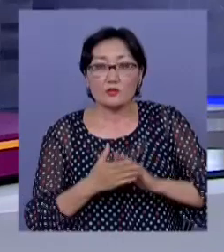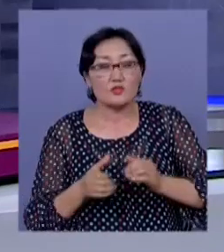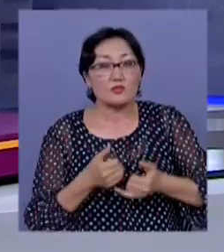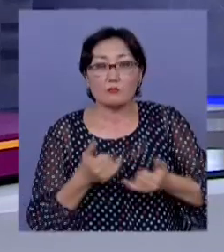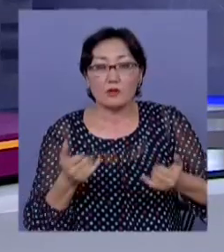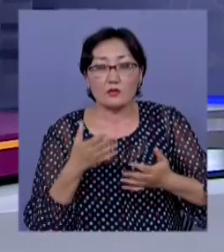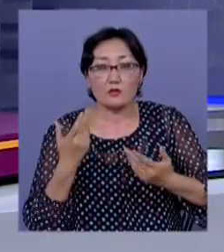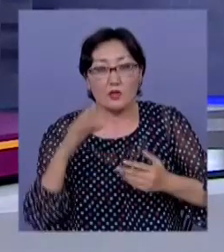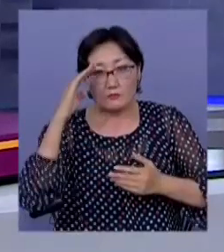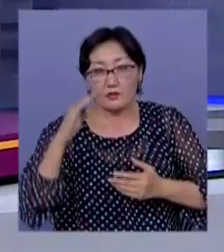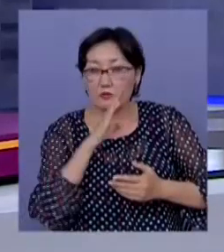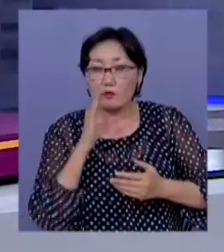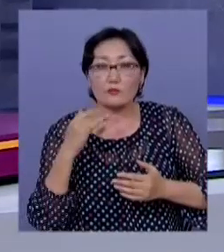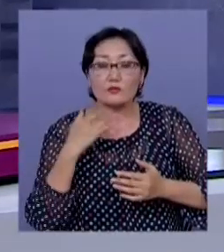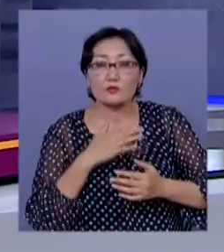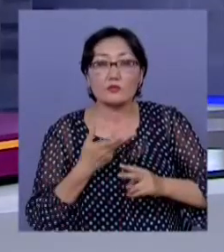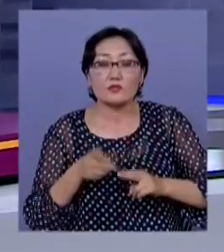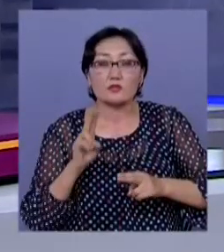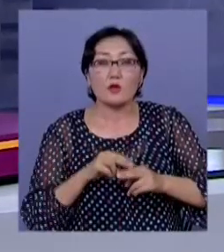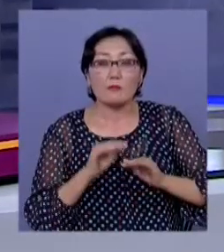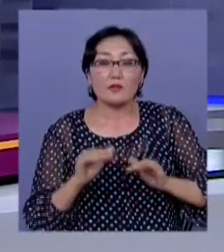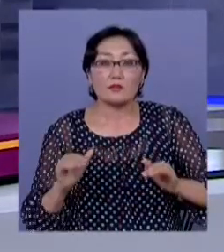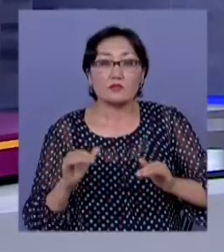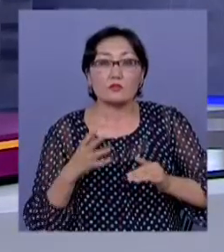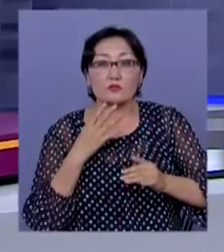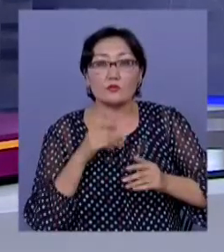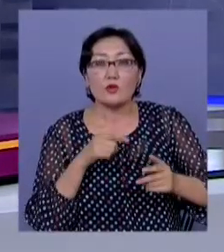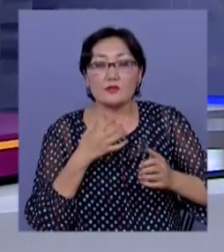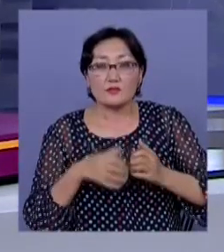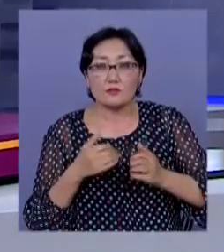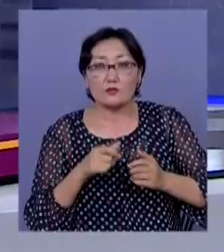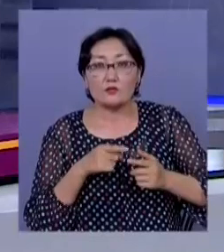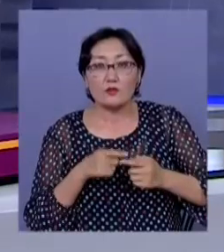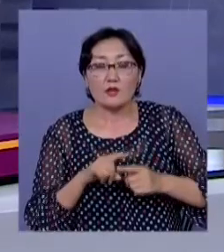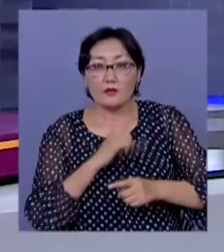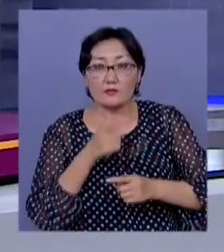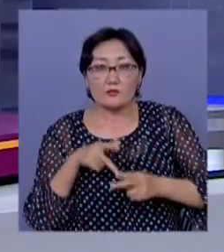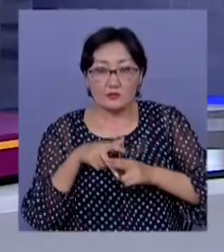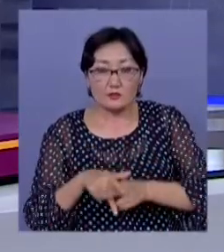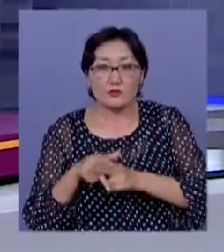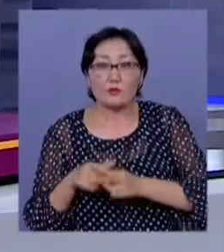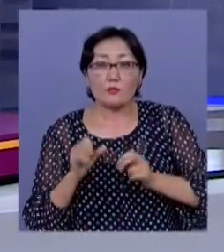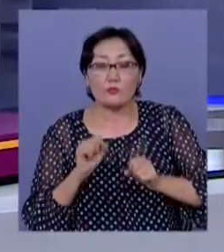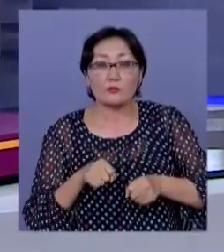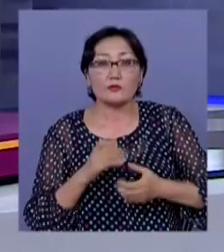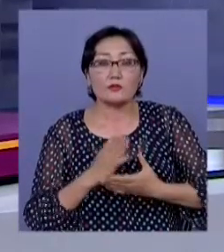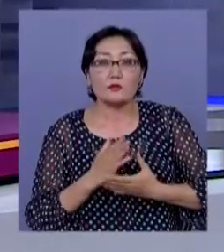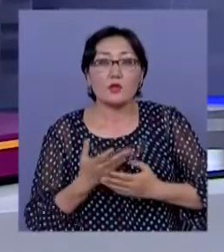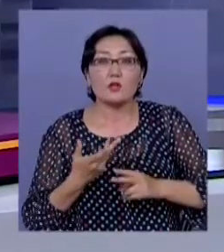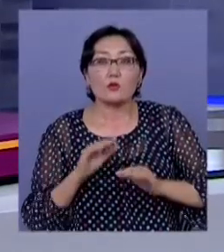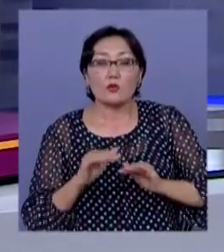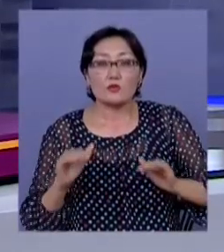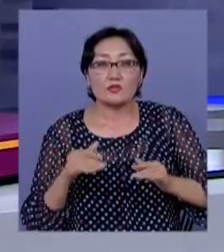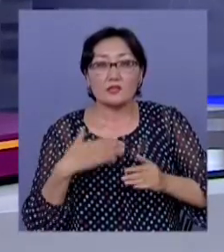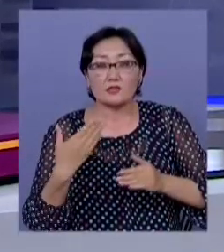жасалмаған. Ата-аналардың басым бөлігі бұл балалардың өз арасындағы әлімжеттікке алып келуі мүмкін десті. Ал